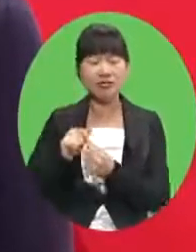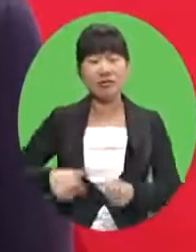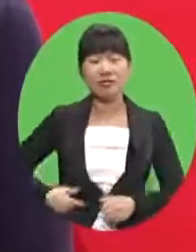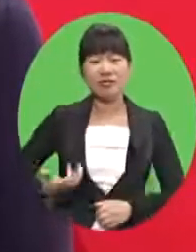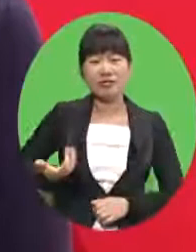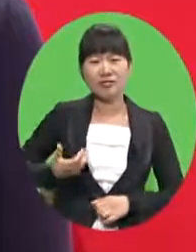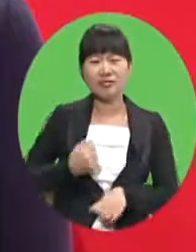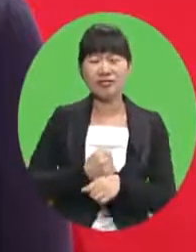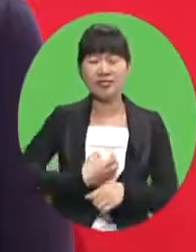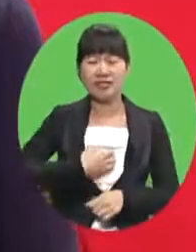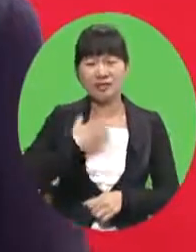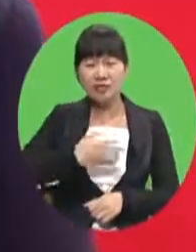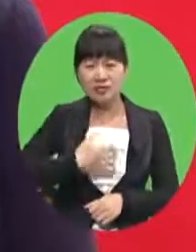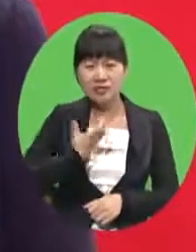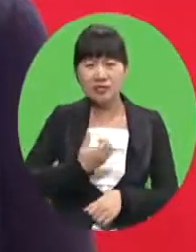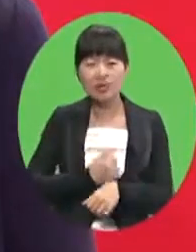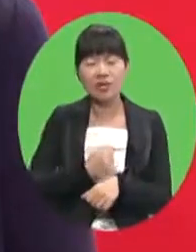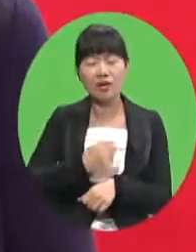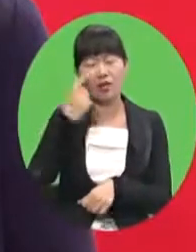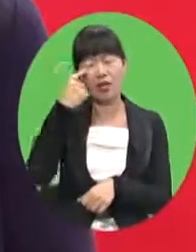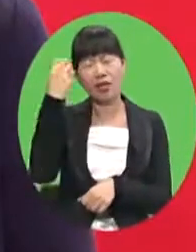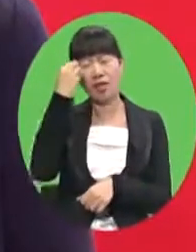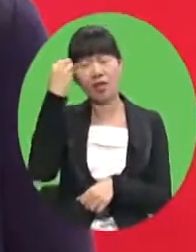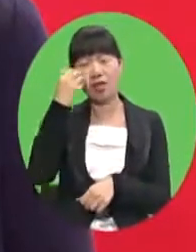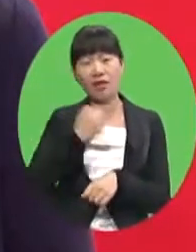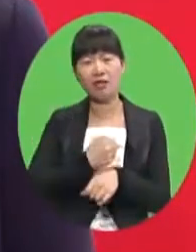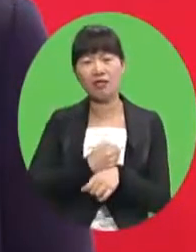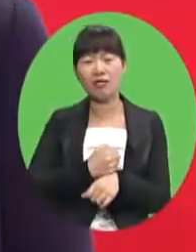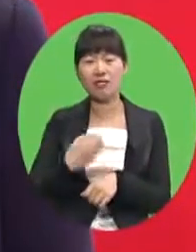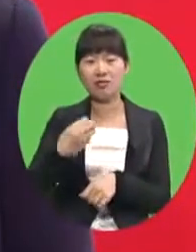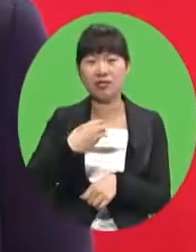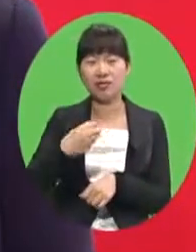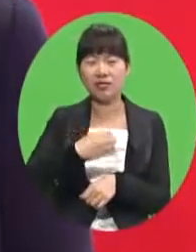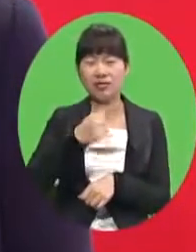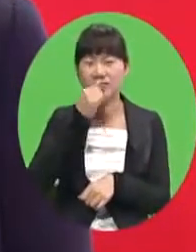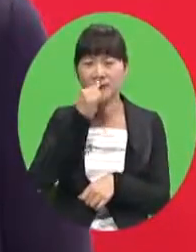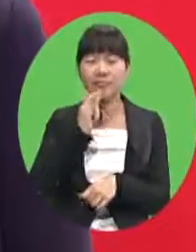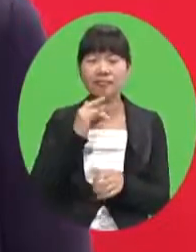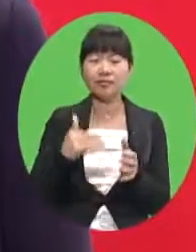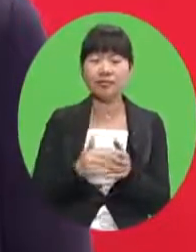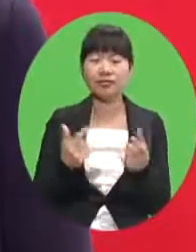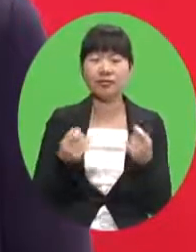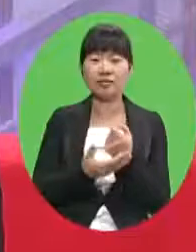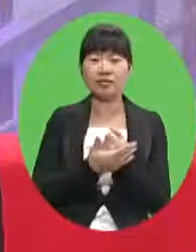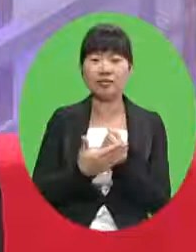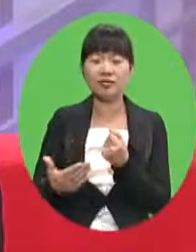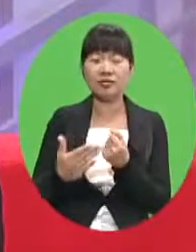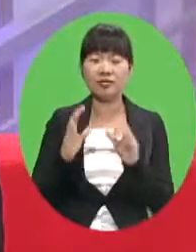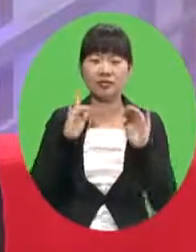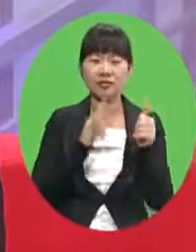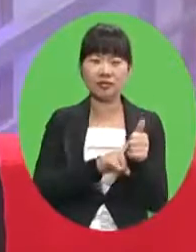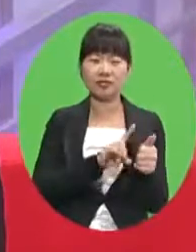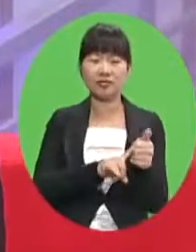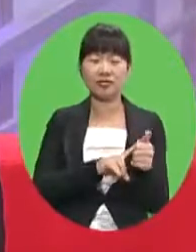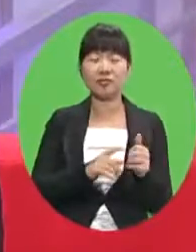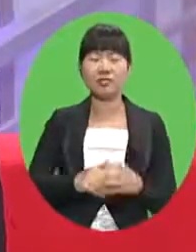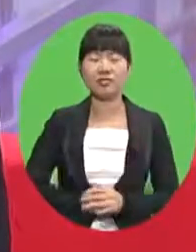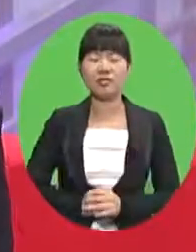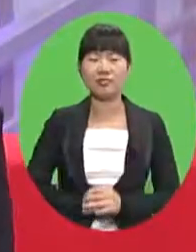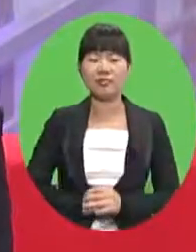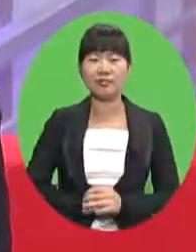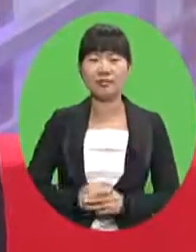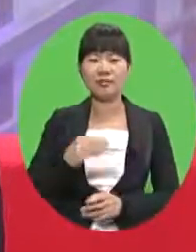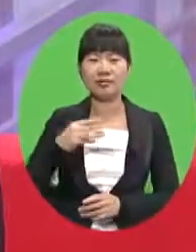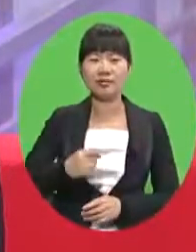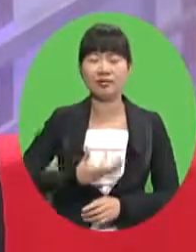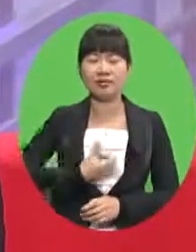머리가 아프다, 뭐 토할 것 같다, 뭐 어지럽다. 이제 그런 증상을 호소하는 경우도 있거든요. 그렇기 때문에 아이들의 그 그런